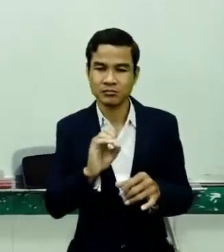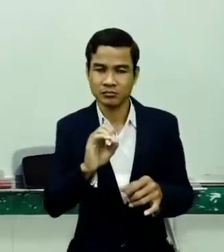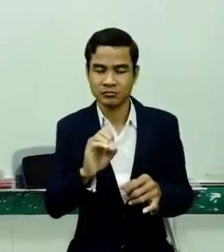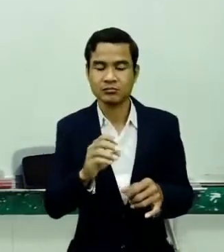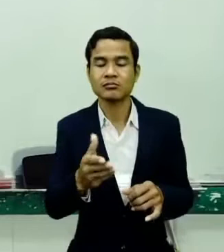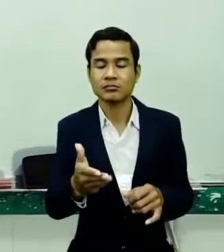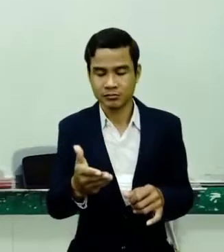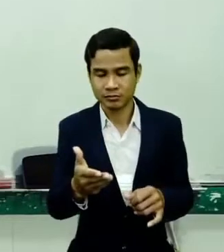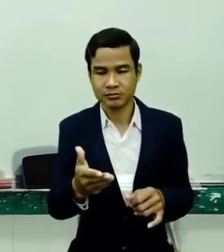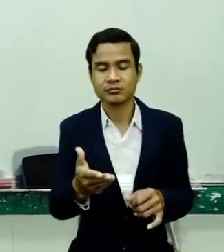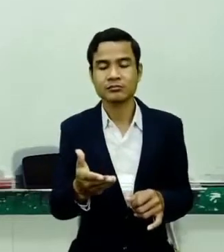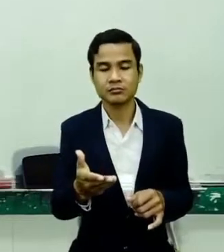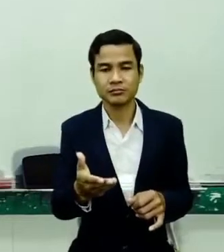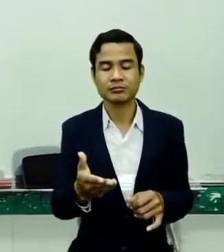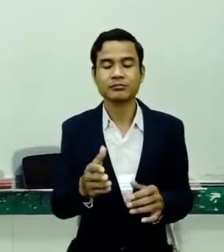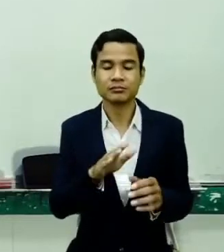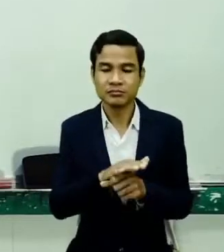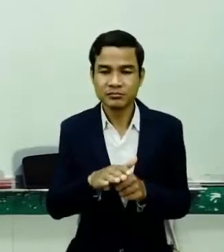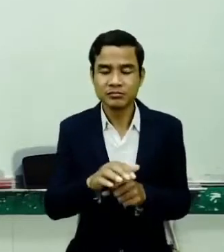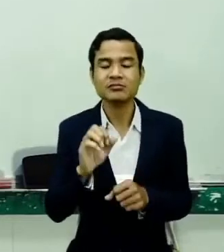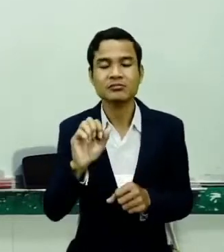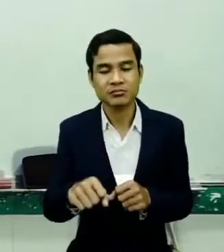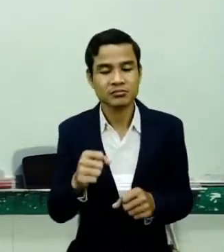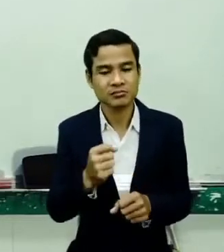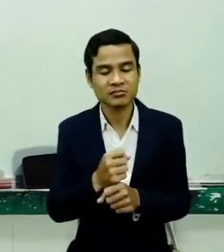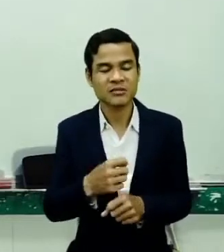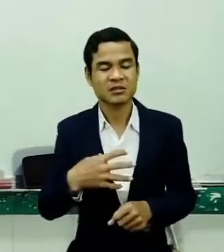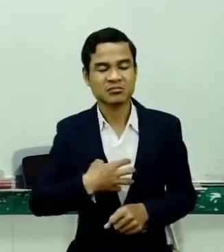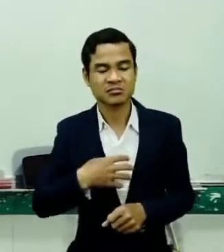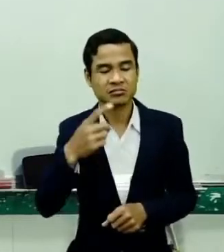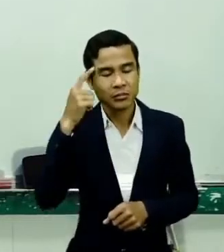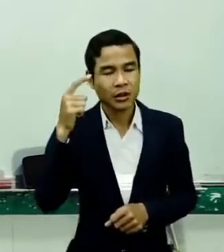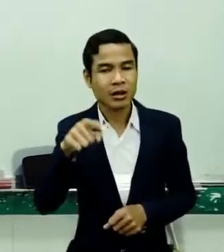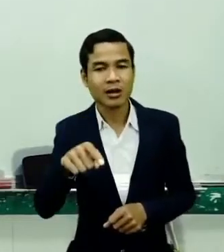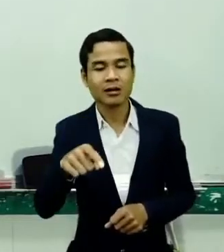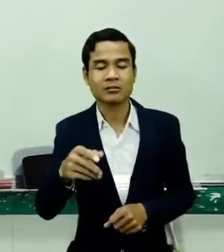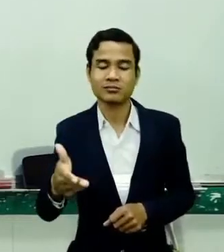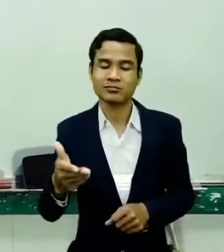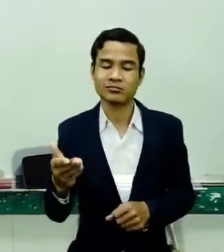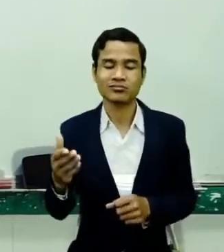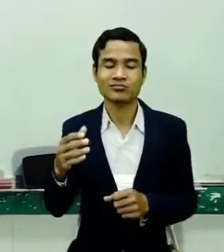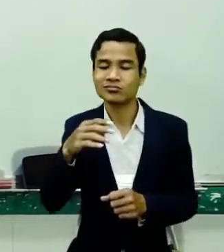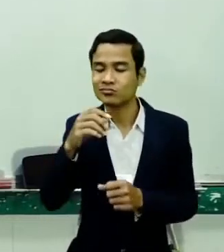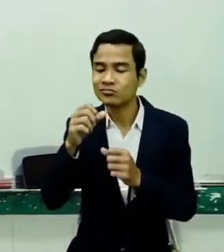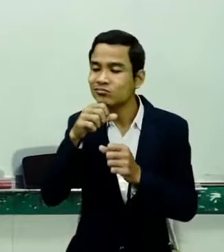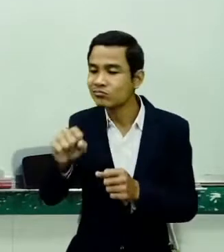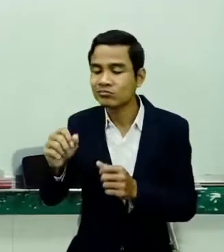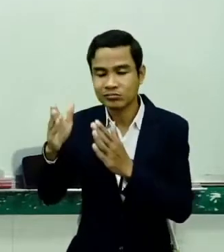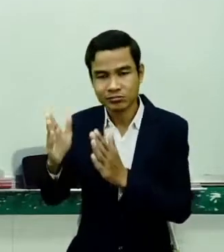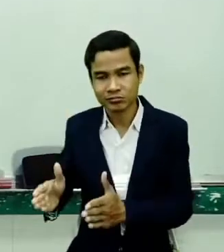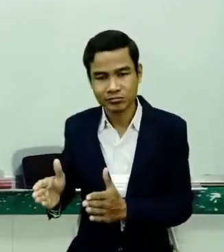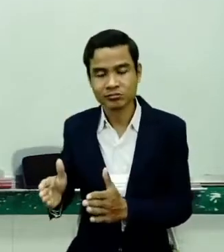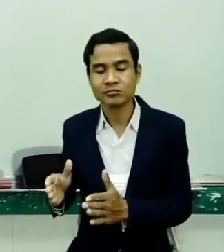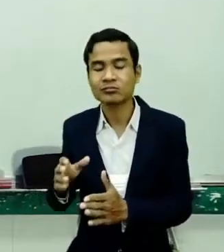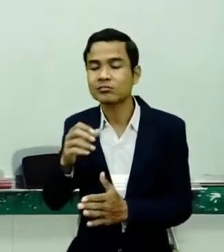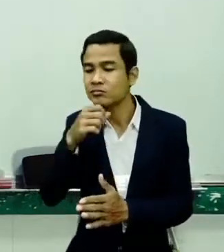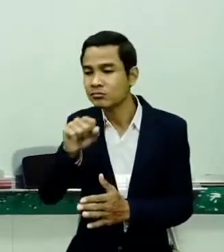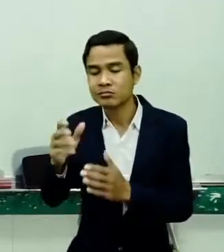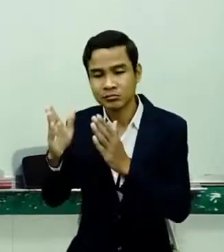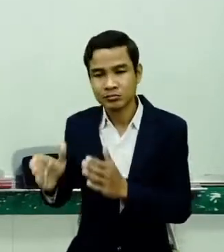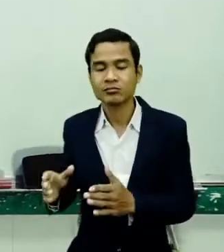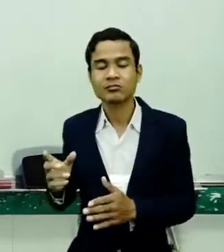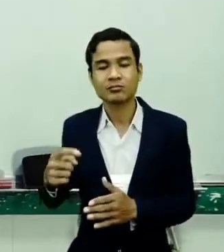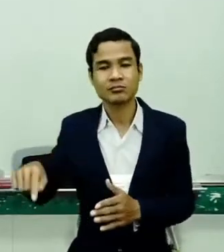ចាចូលចិត្តធ្វើទៅតាមចិត្តខ្លួនឯងនឹកឃើញចំណែកឯមនុស្សចាស់វិញ